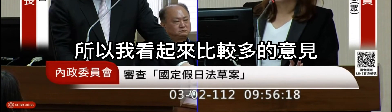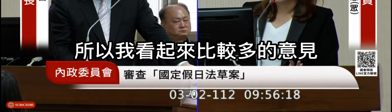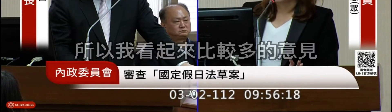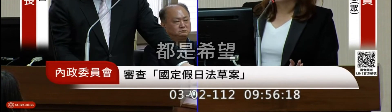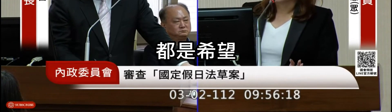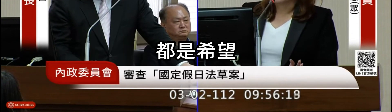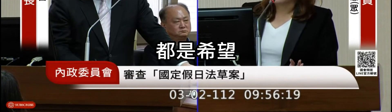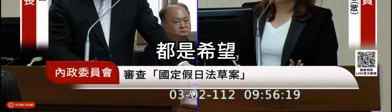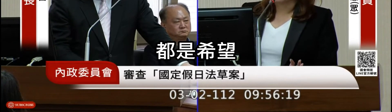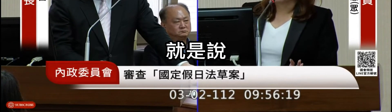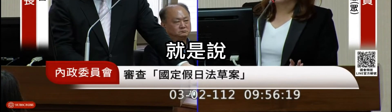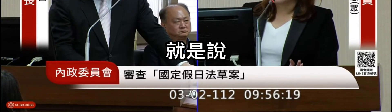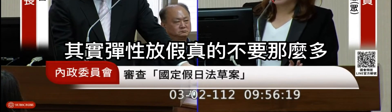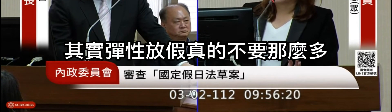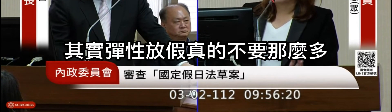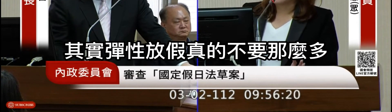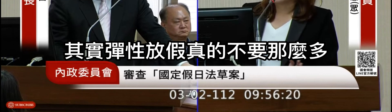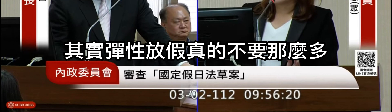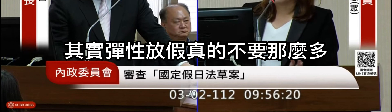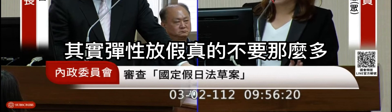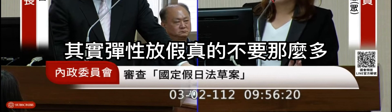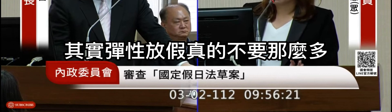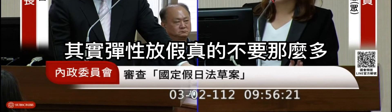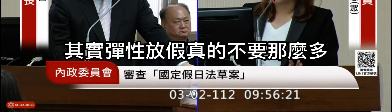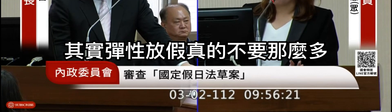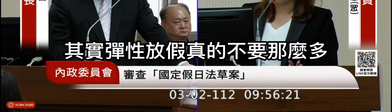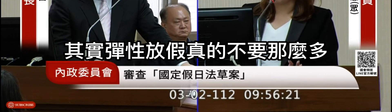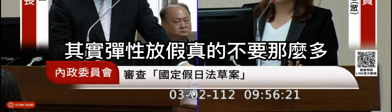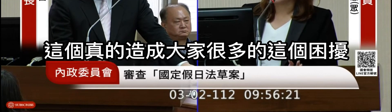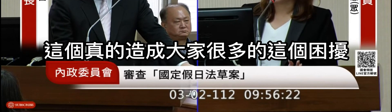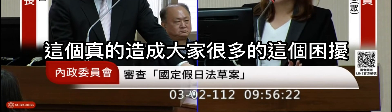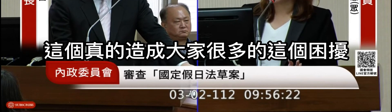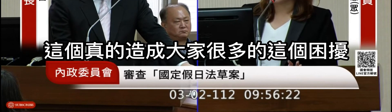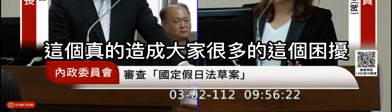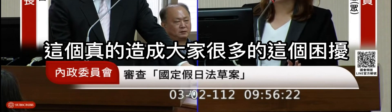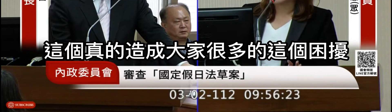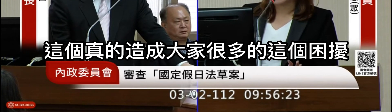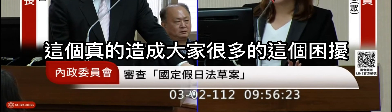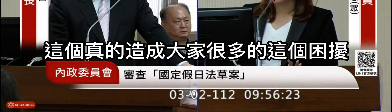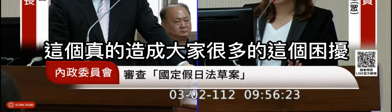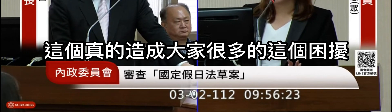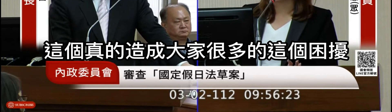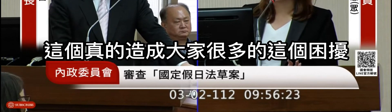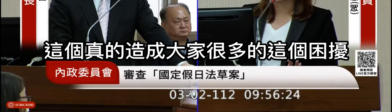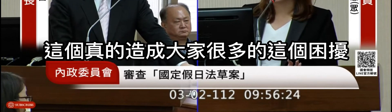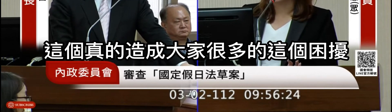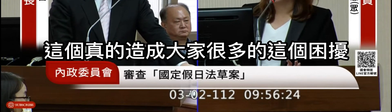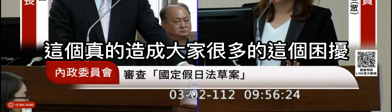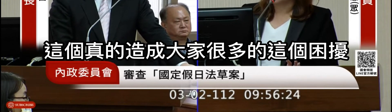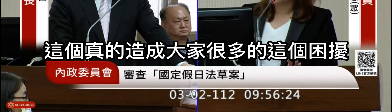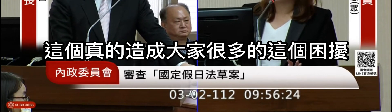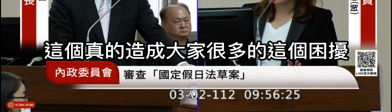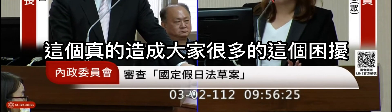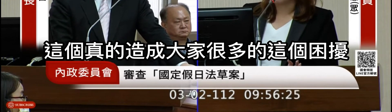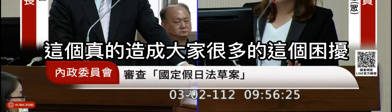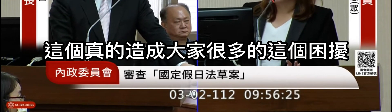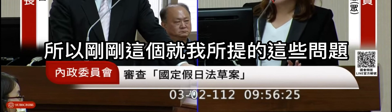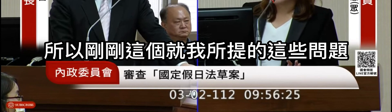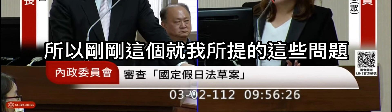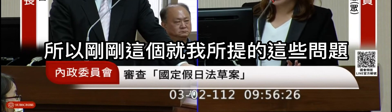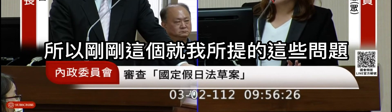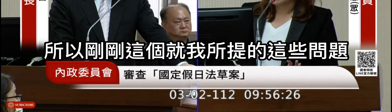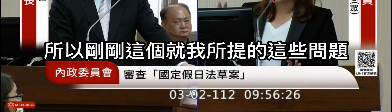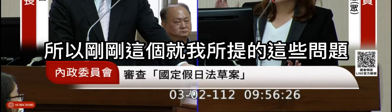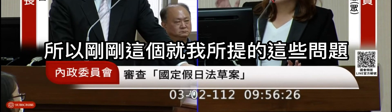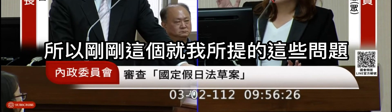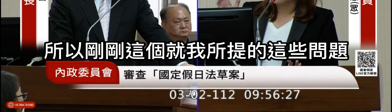意见都是希望，就是说，其实弹性放假真的不要那么多，哈。这个真的造成大家很多的这个困扰，哈。所